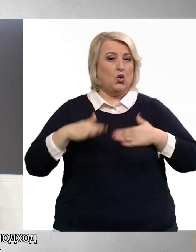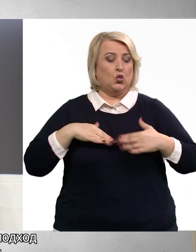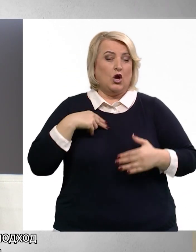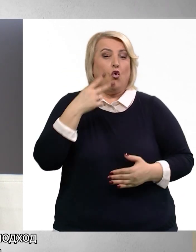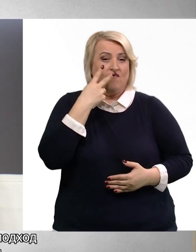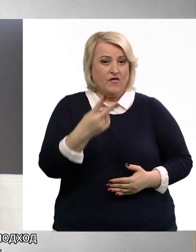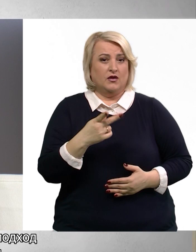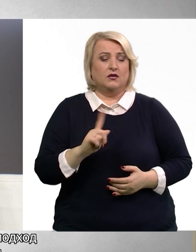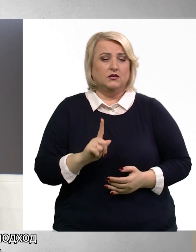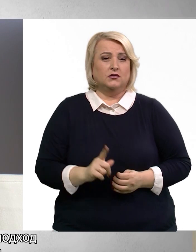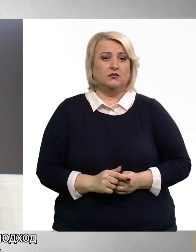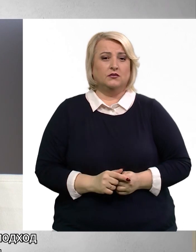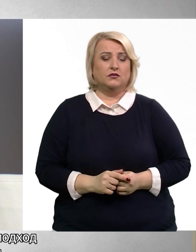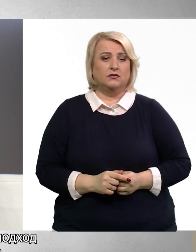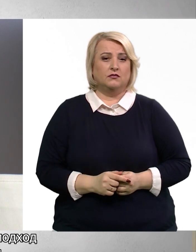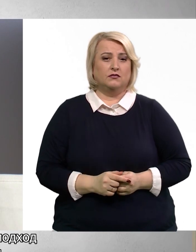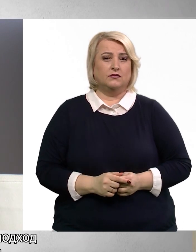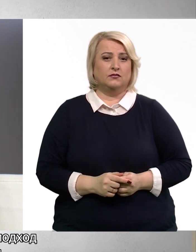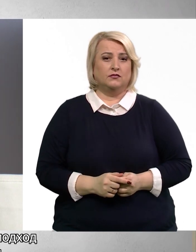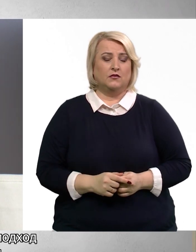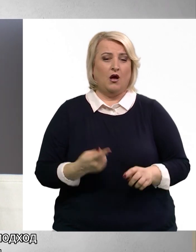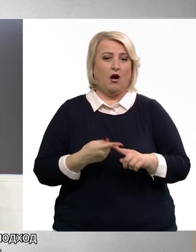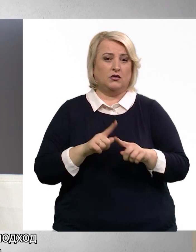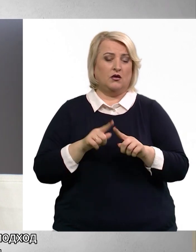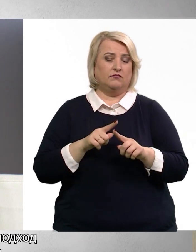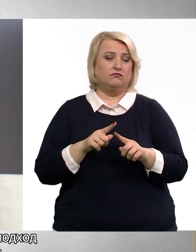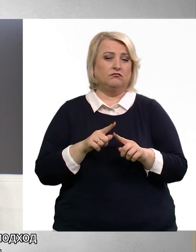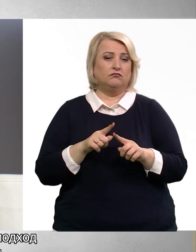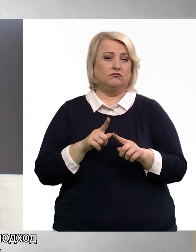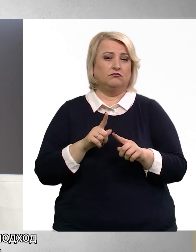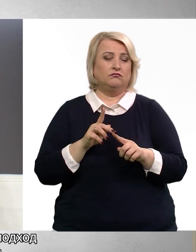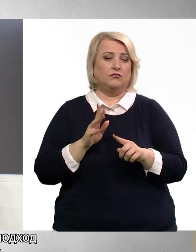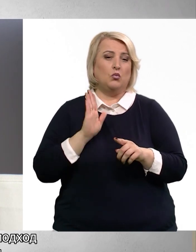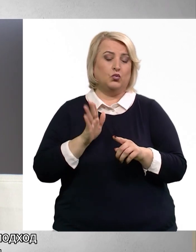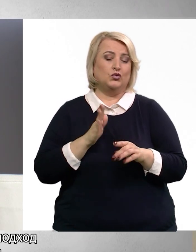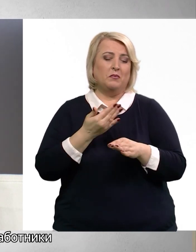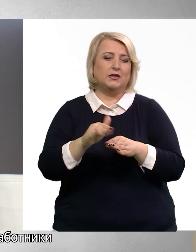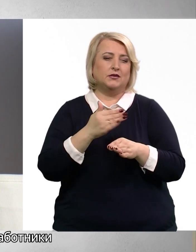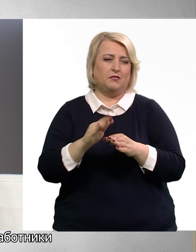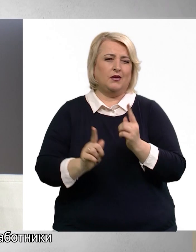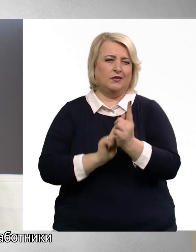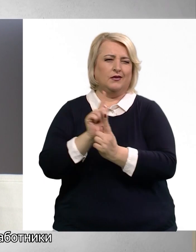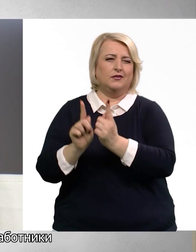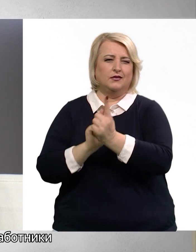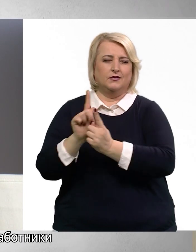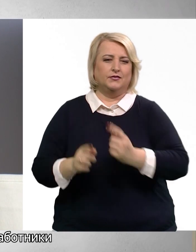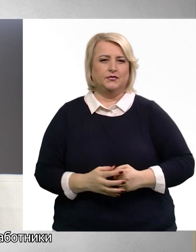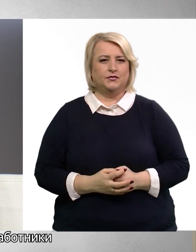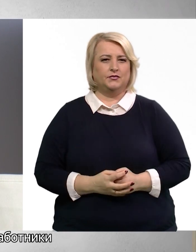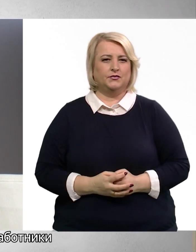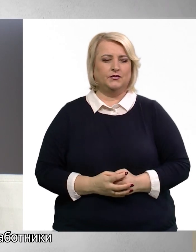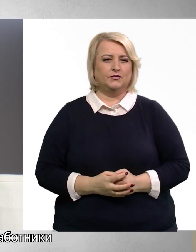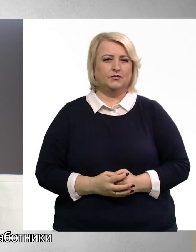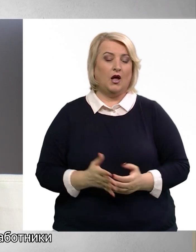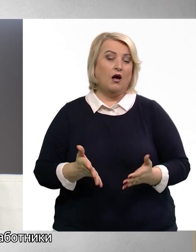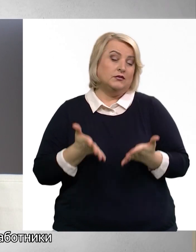văd că, iată, aceasta percepție, ea cumva se va risipi în timp sau acest gând de... Înseamnă că ei